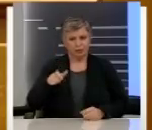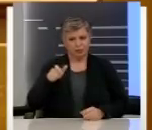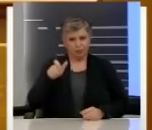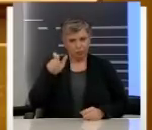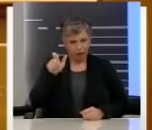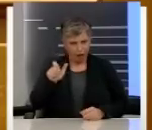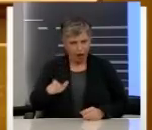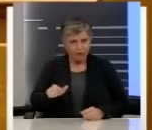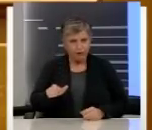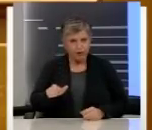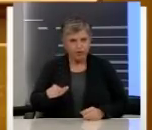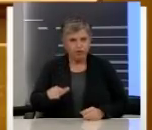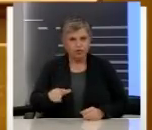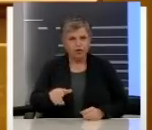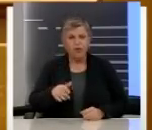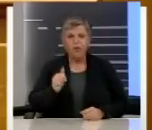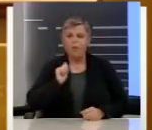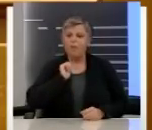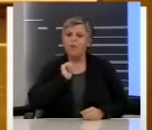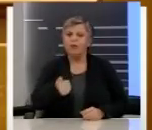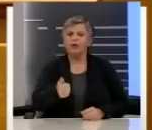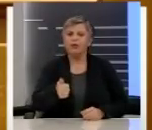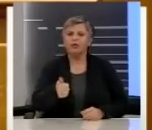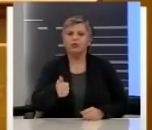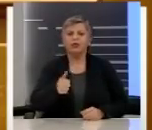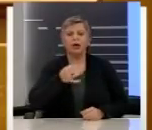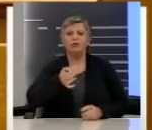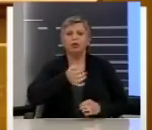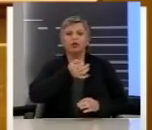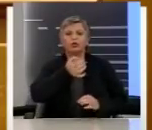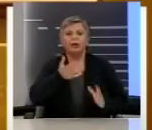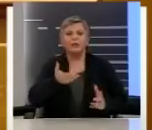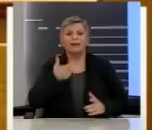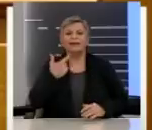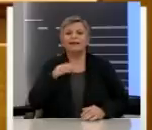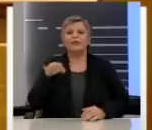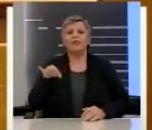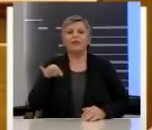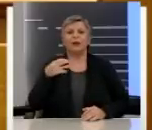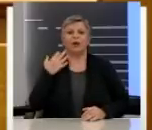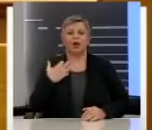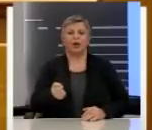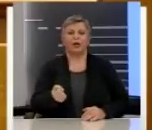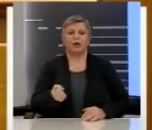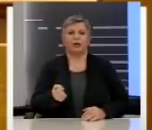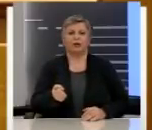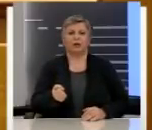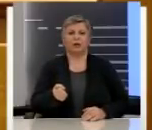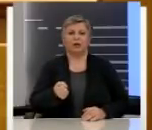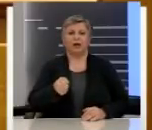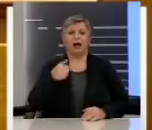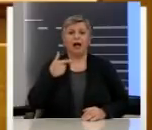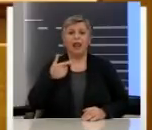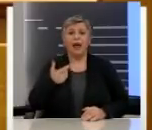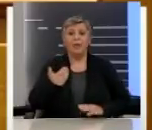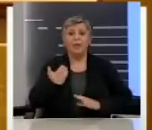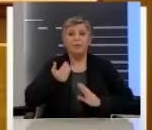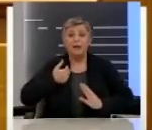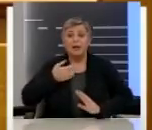εκείνο την ταυτότητα φίλου του, δίχως προσβλητικές προϋποθέσεις και